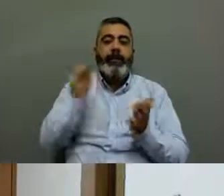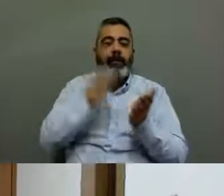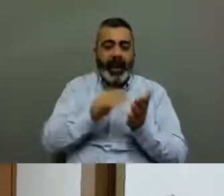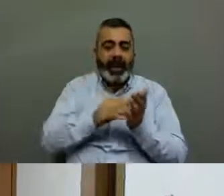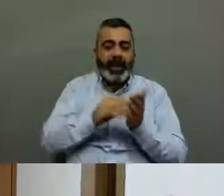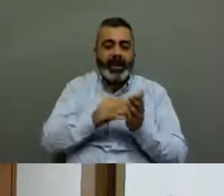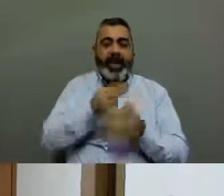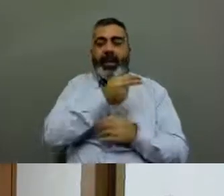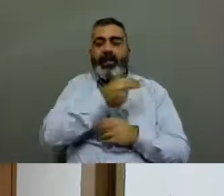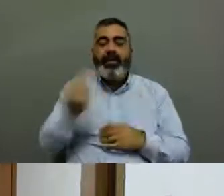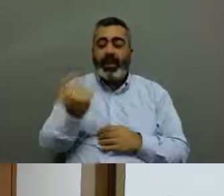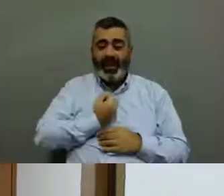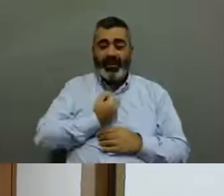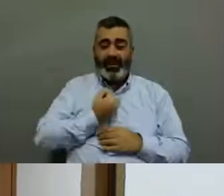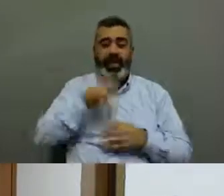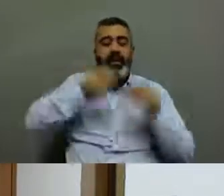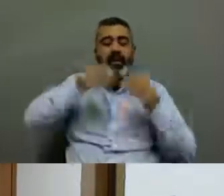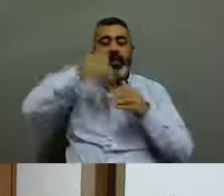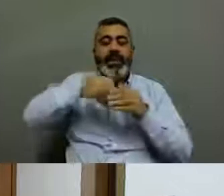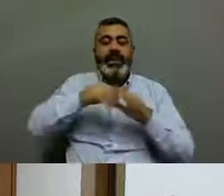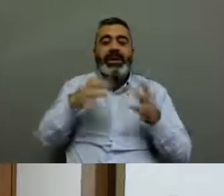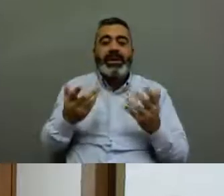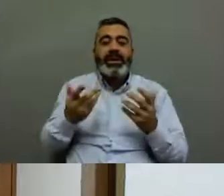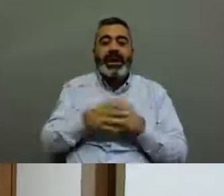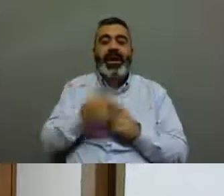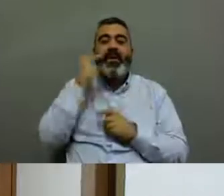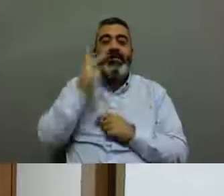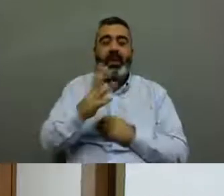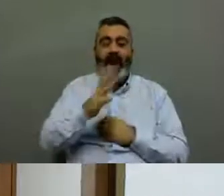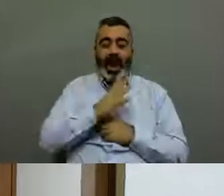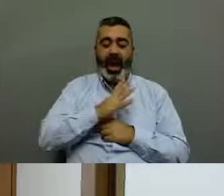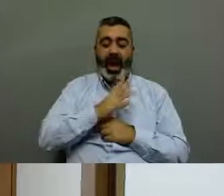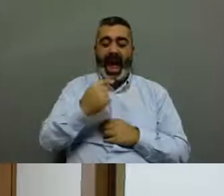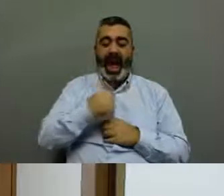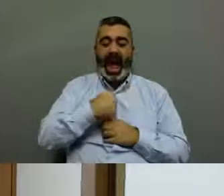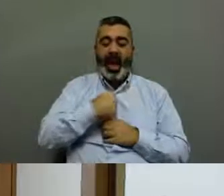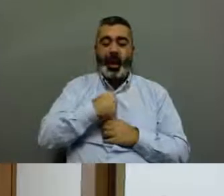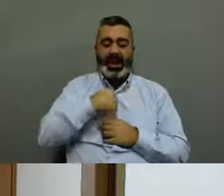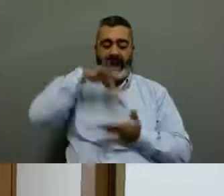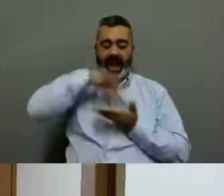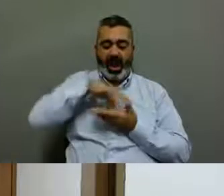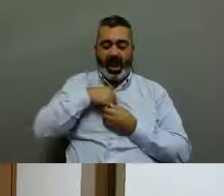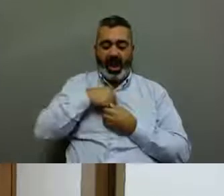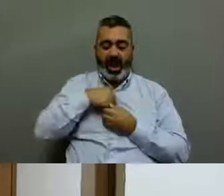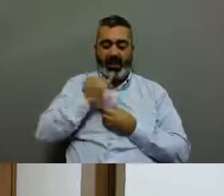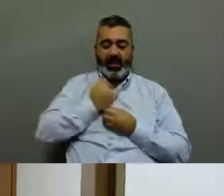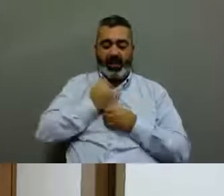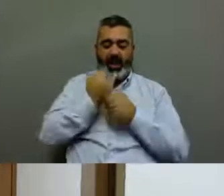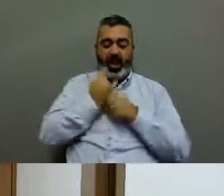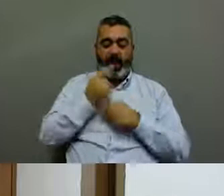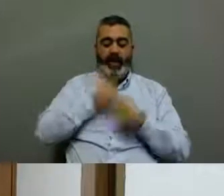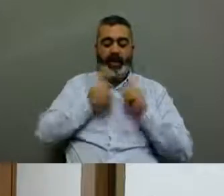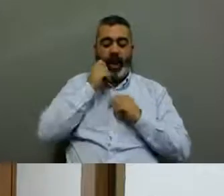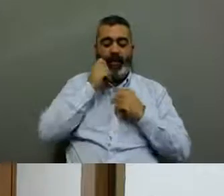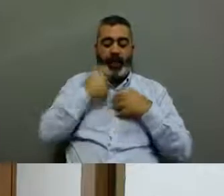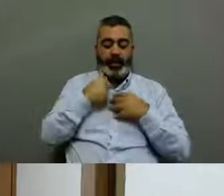την όλη θεώρηση της ταυτότητας είναι ότι την κοιτάζουμε προσωποκεντρικά, εγωκεντρικά, προσπαθούμε να ερμηνεύσουμε τελικά τι είναι ο εαυτός για μας,